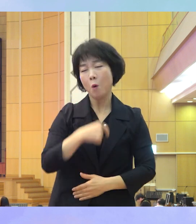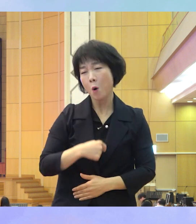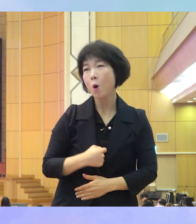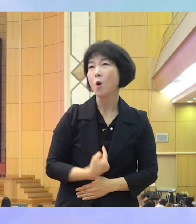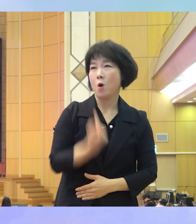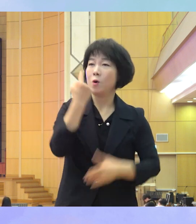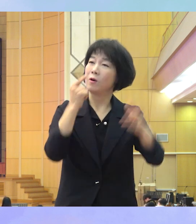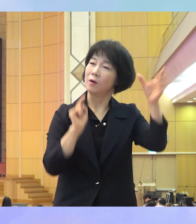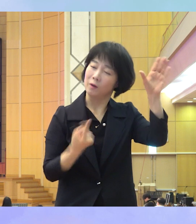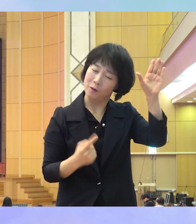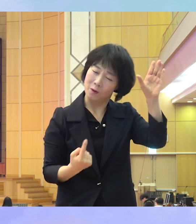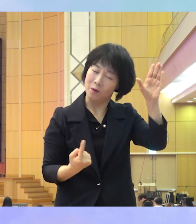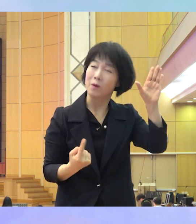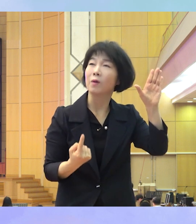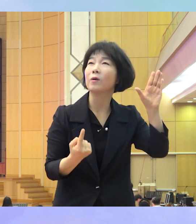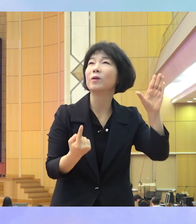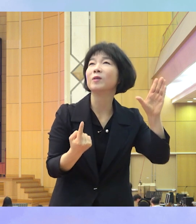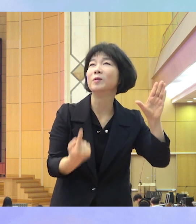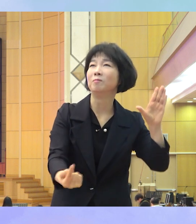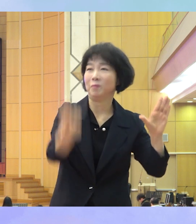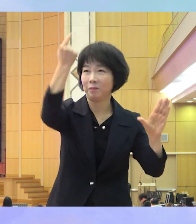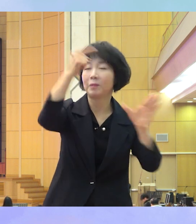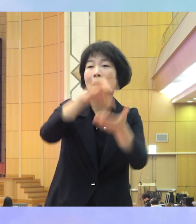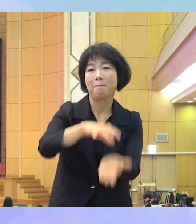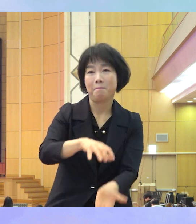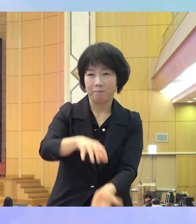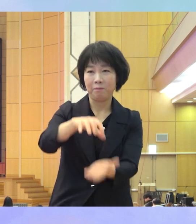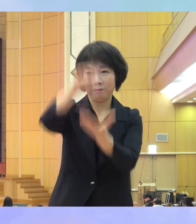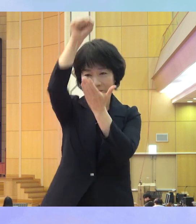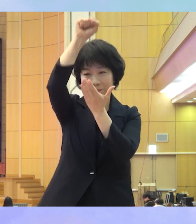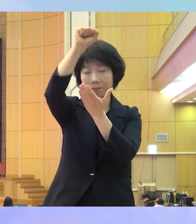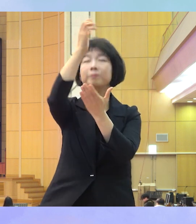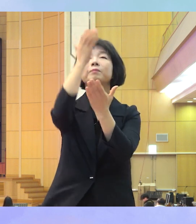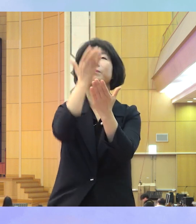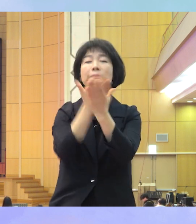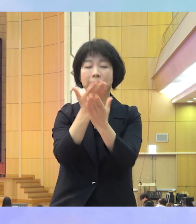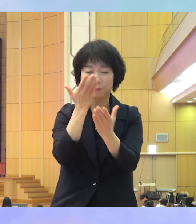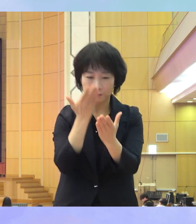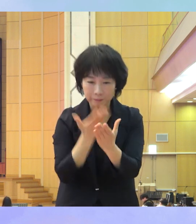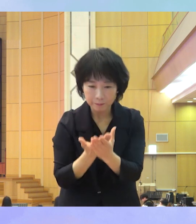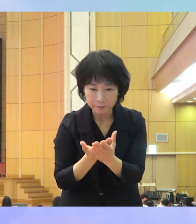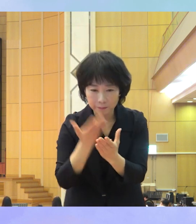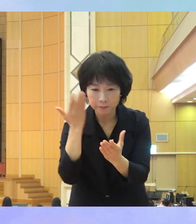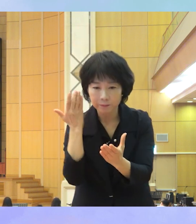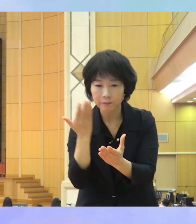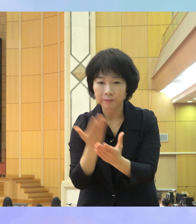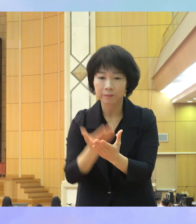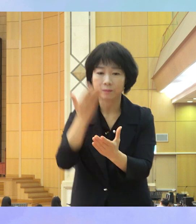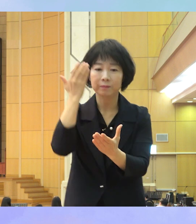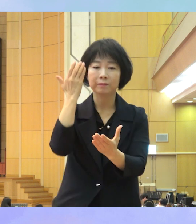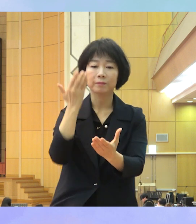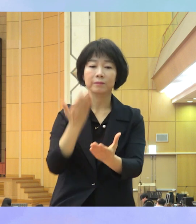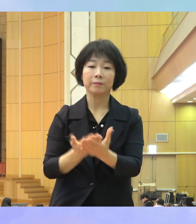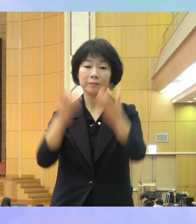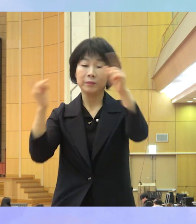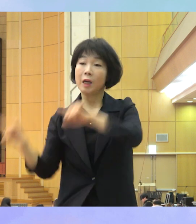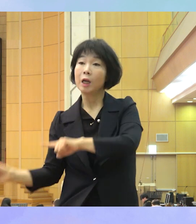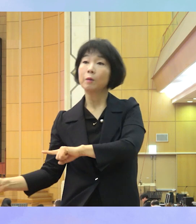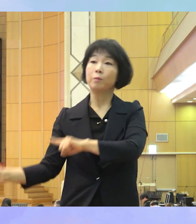주님 홀로 높임 받은 부흥의 불길 타오르게 하소서.